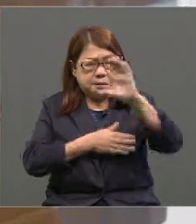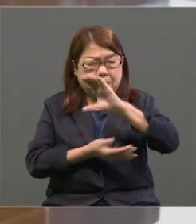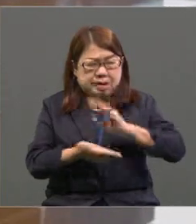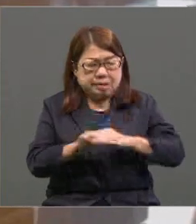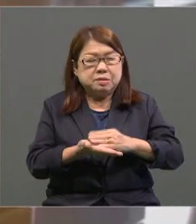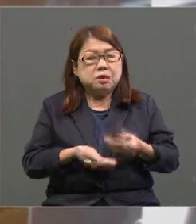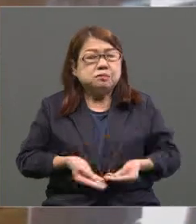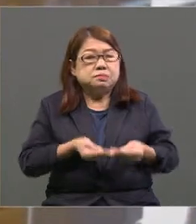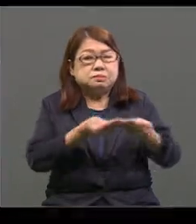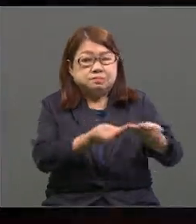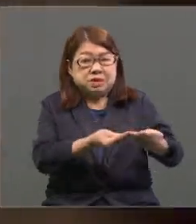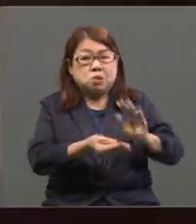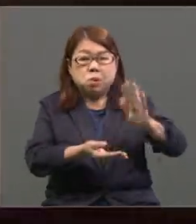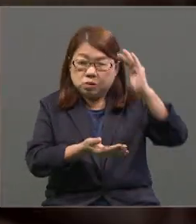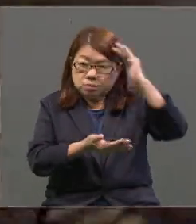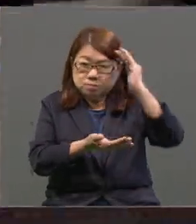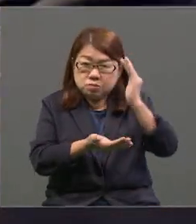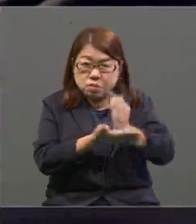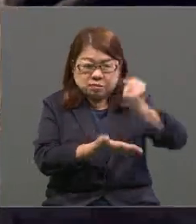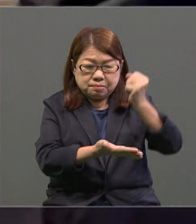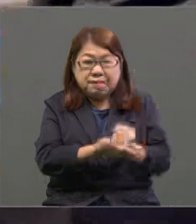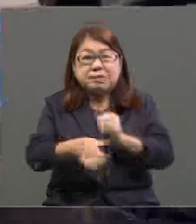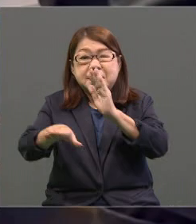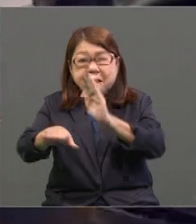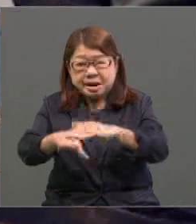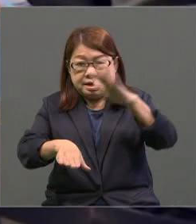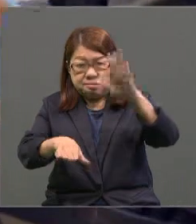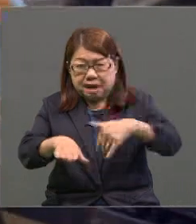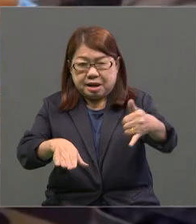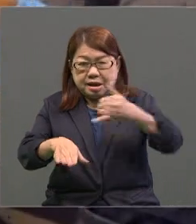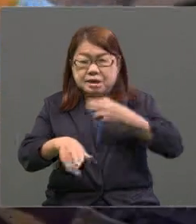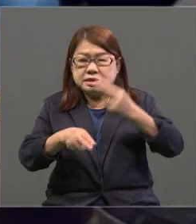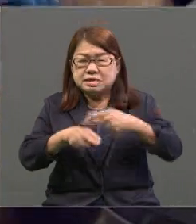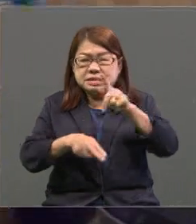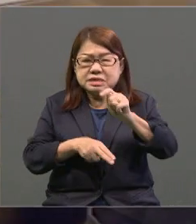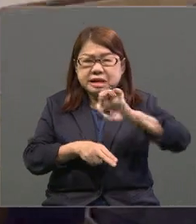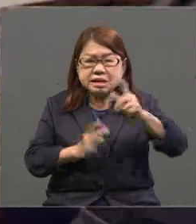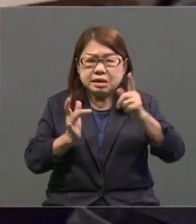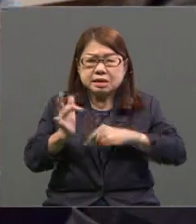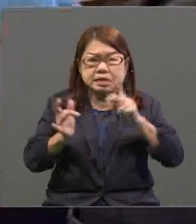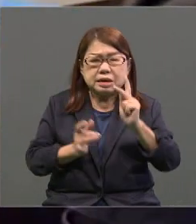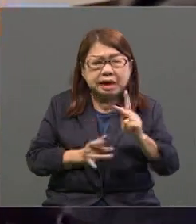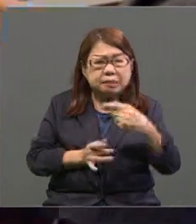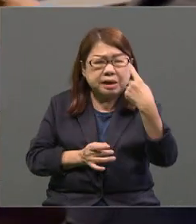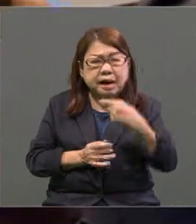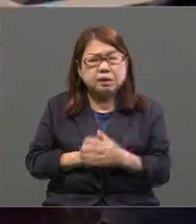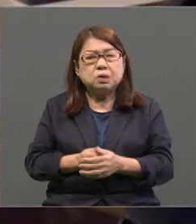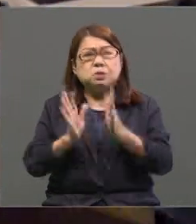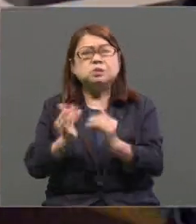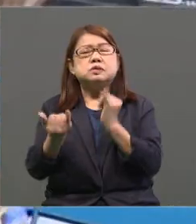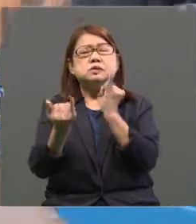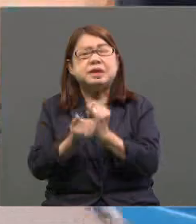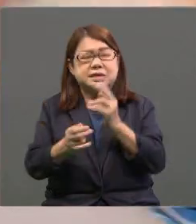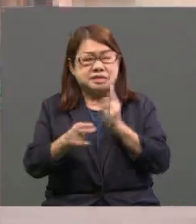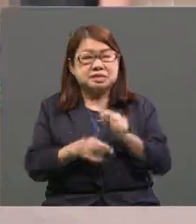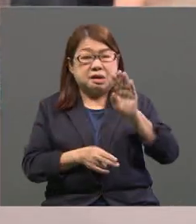ออกหมายเรียกอันนี้เป็นหมายเรียกนะยังไม่เป็นหมายจับหมายเรียกนายปิ๊กปิ๊กคือใครปิ๊กคือคนสนิทของบิ๊ก